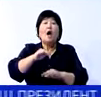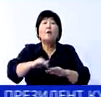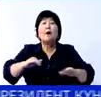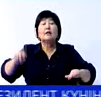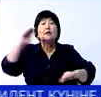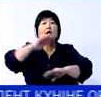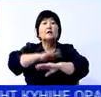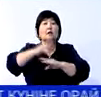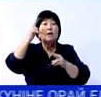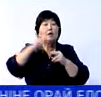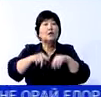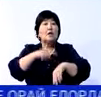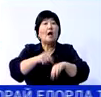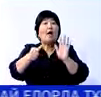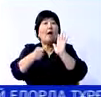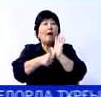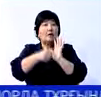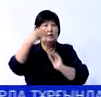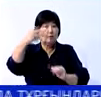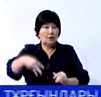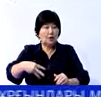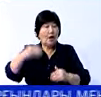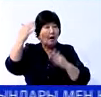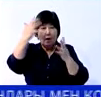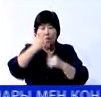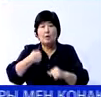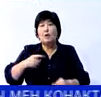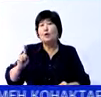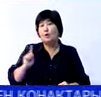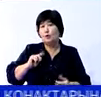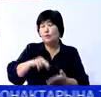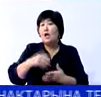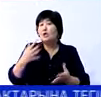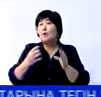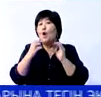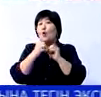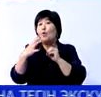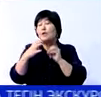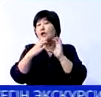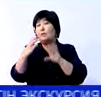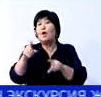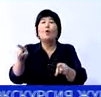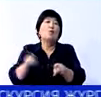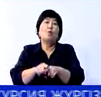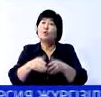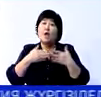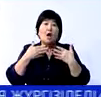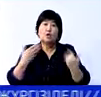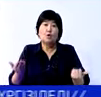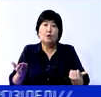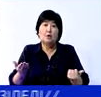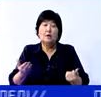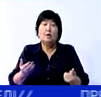6:30-да бітеді, қараңғыда. 6:30-да бітеді, мен күтіп тұрамын. Я 15-ші маршрутқа барсақ, ол да жоқ. Мінгізіп жіберейін